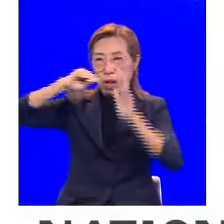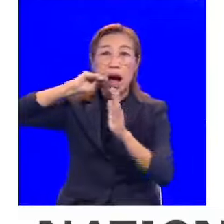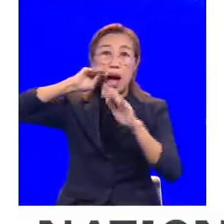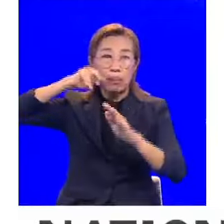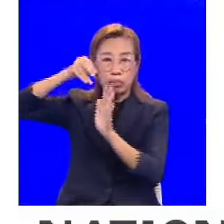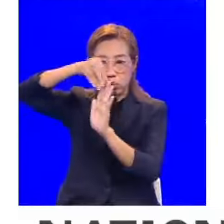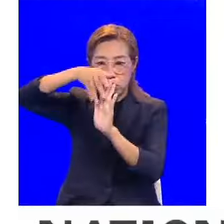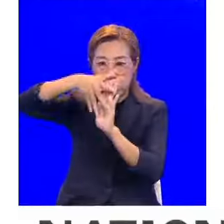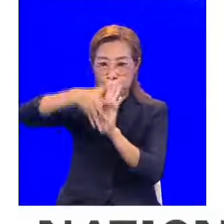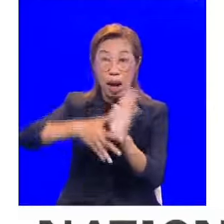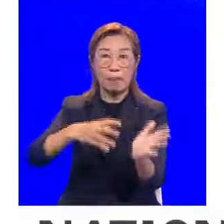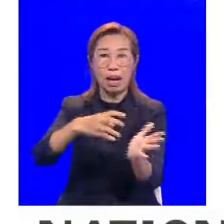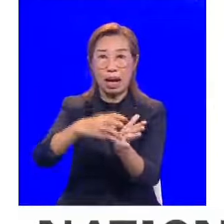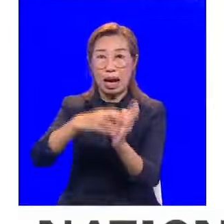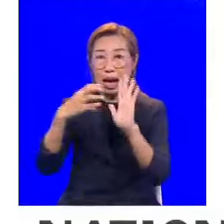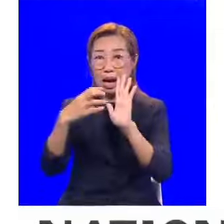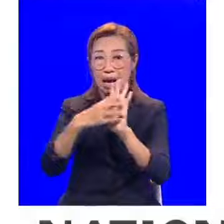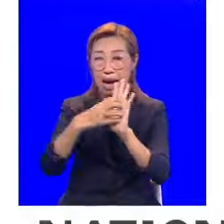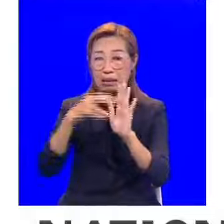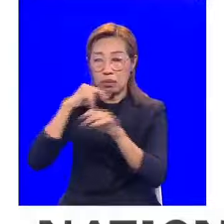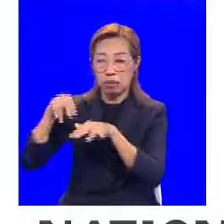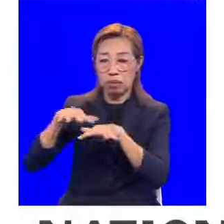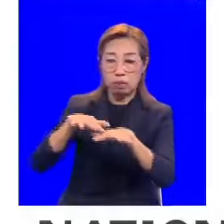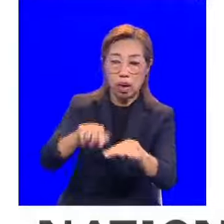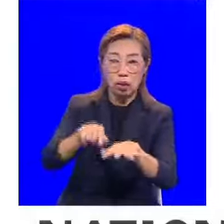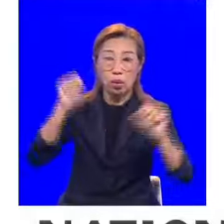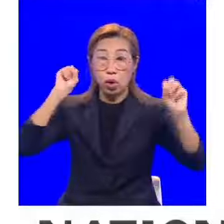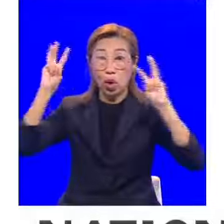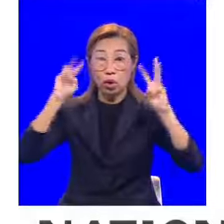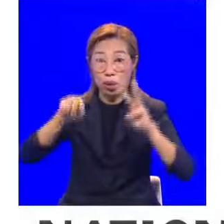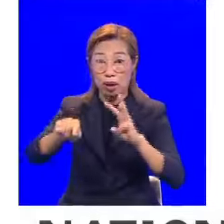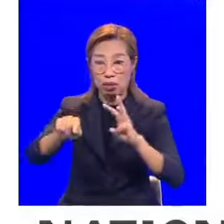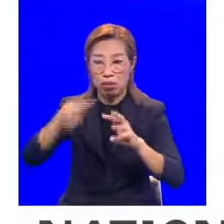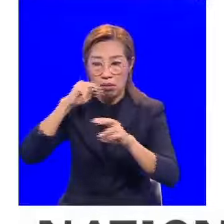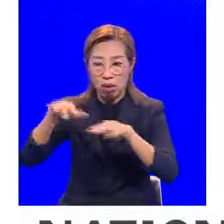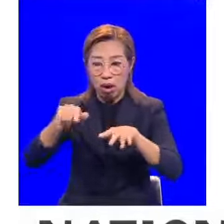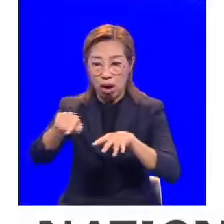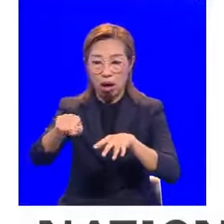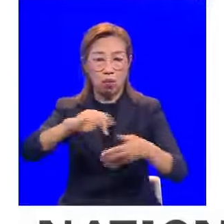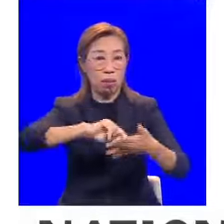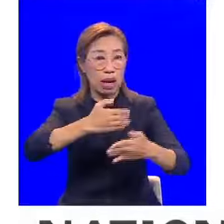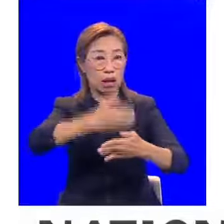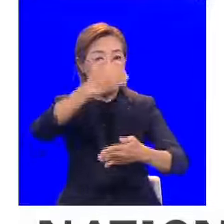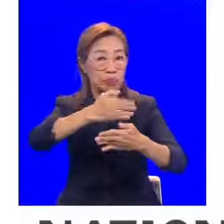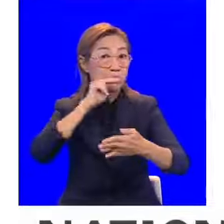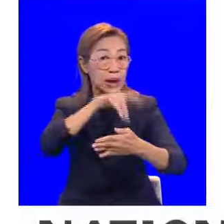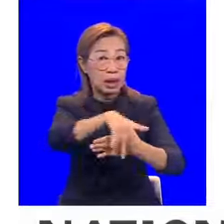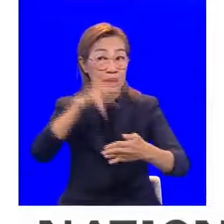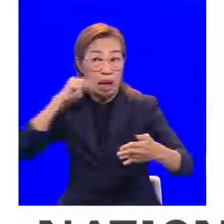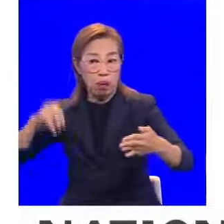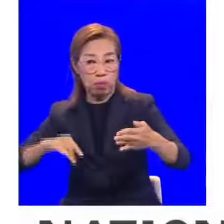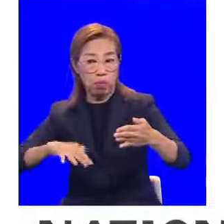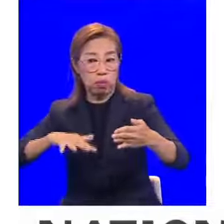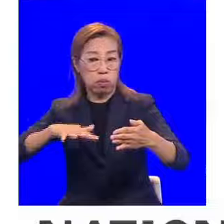น้ำเจ้าพระยาครับแล้วก็ไปจบที่นครสวรรค์เนี่ยนะก็กลายเป็นว่าน้ำเหนือเขื่อนเจ้าพระยาตอนนี้ยกตัวสูงแล้วเพราะฉะนั้น